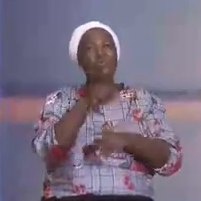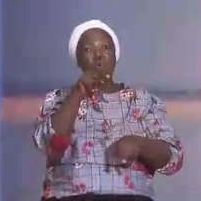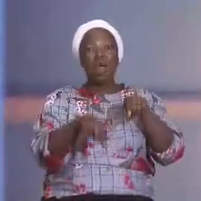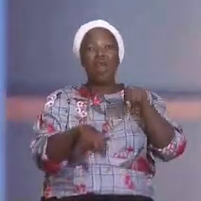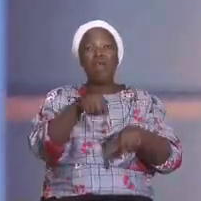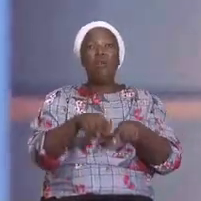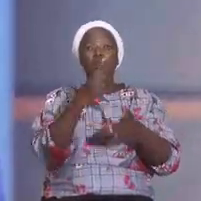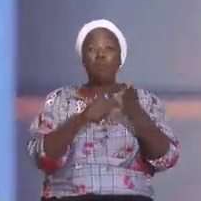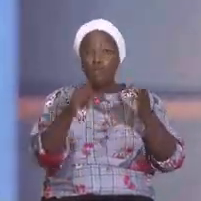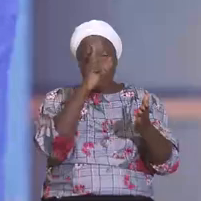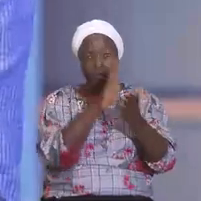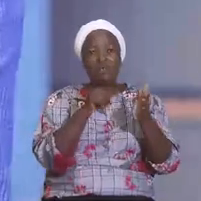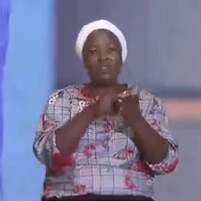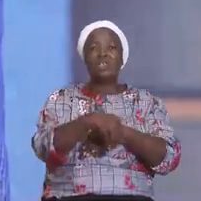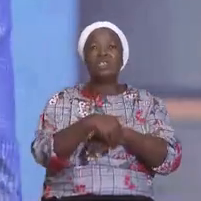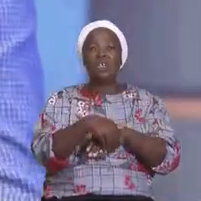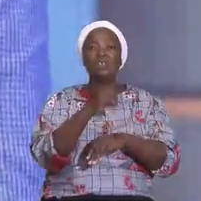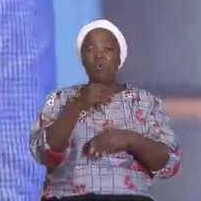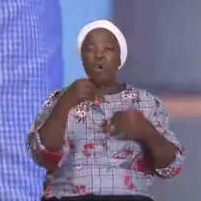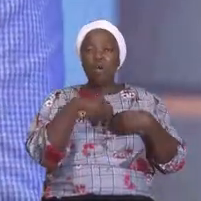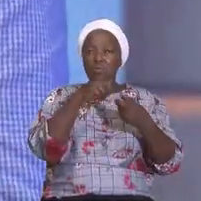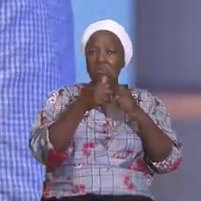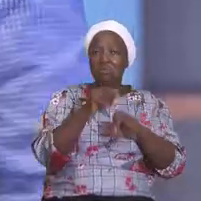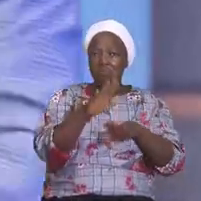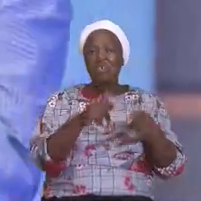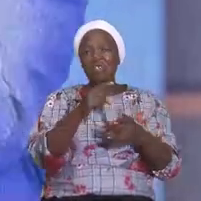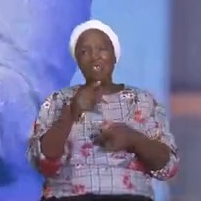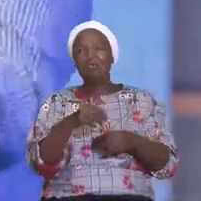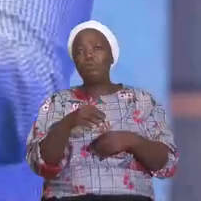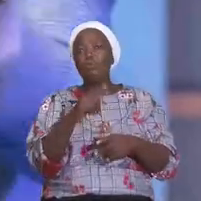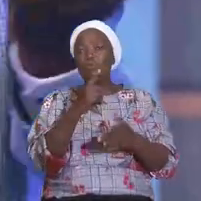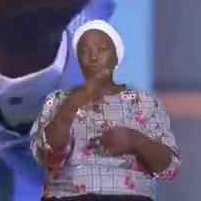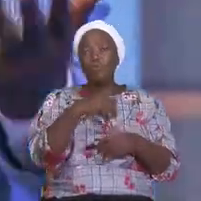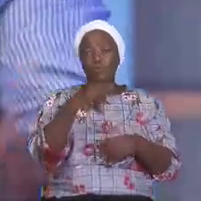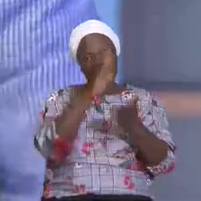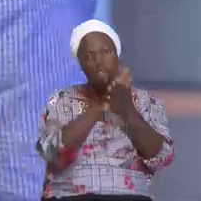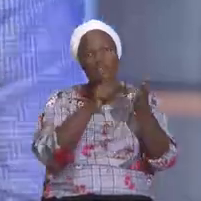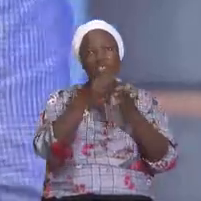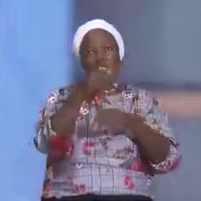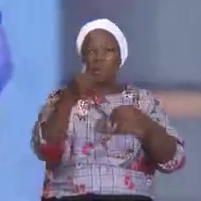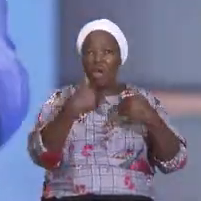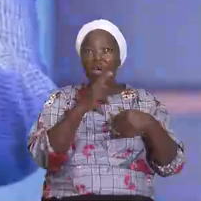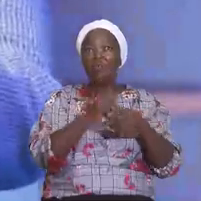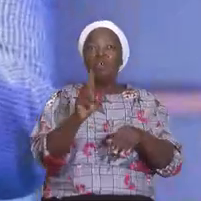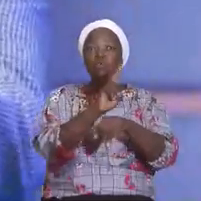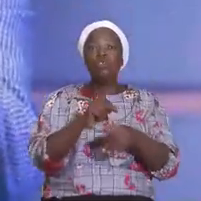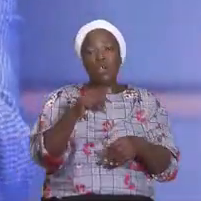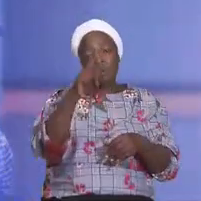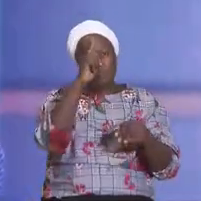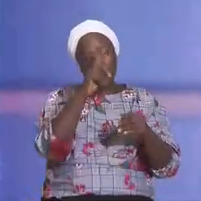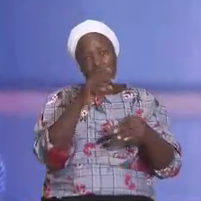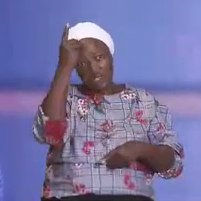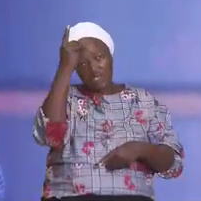sourd, qu'est-ce que tu crois ce soir? Tu es paralytique, qu'est-ce que tu crois ce soir? Tu as des os brisés, qu'est-ce que tu crois ce